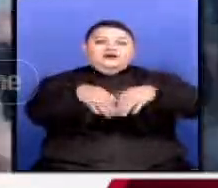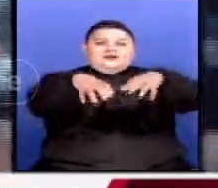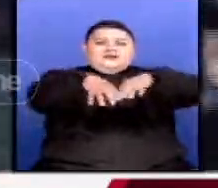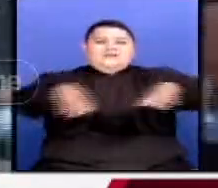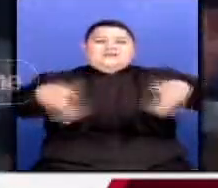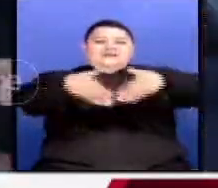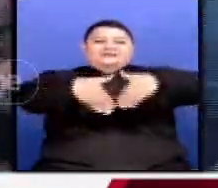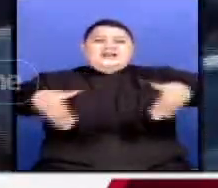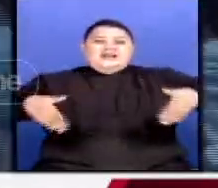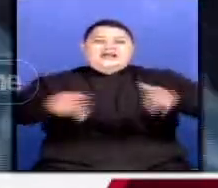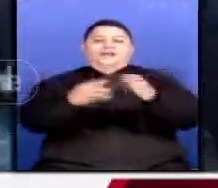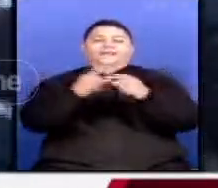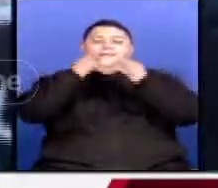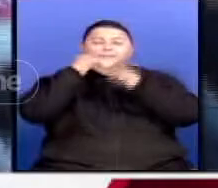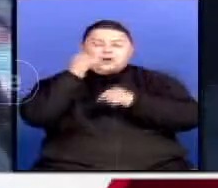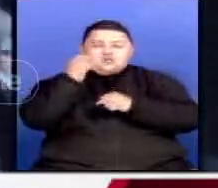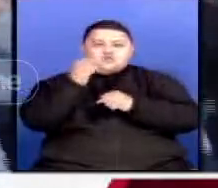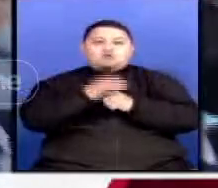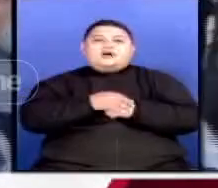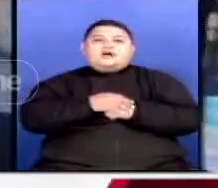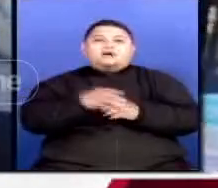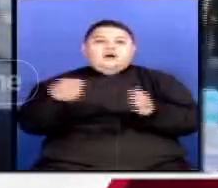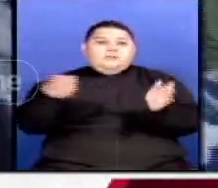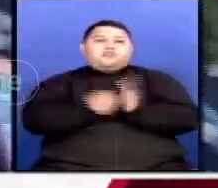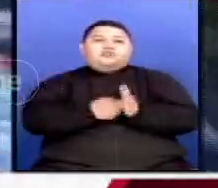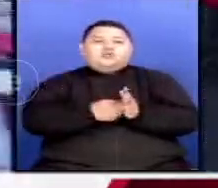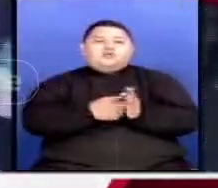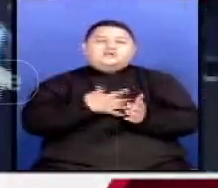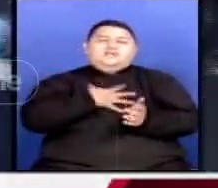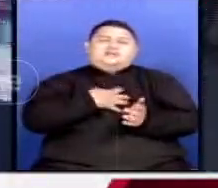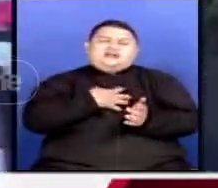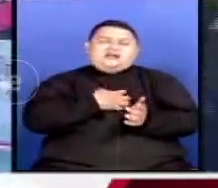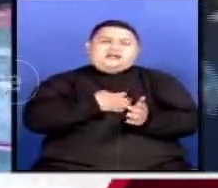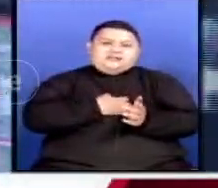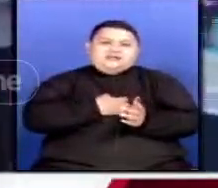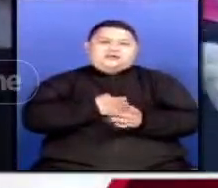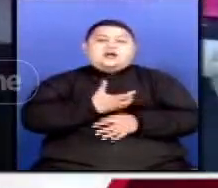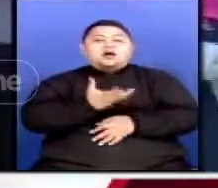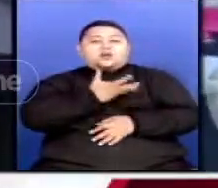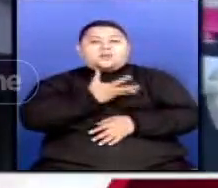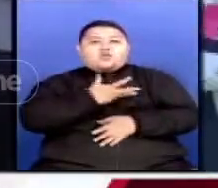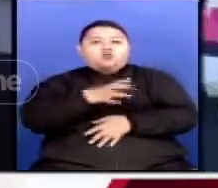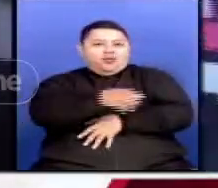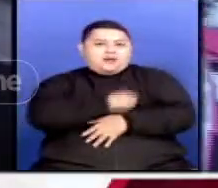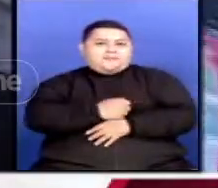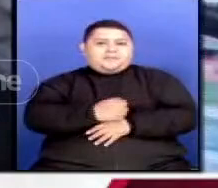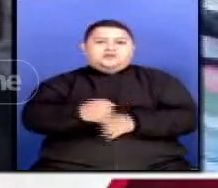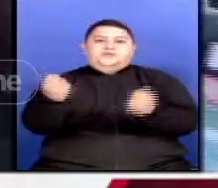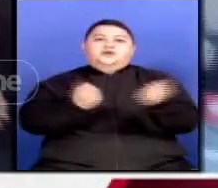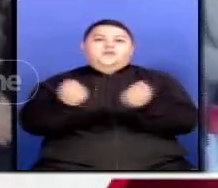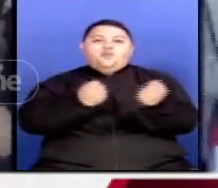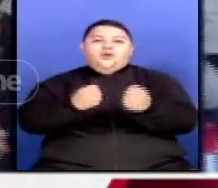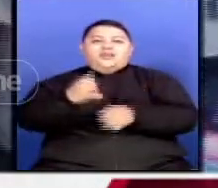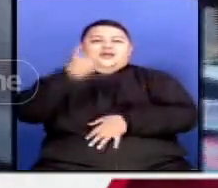penyidik menyimpulkan motif pembunuhan yang dilakukan pelaku karena sakit hati, sekaligus ingin menguasai barang berharga korban seperti mobil